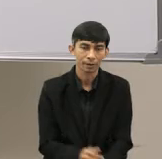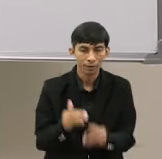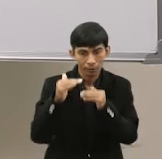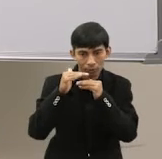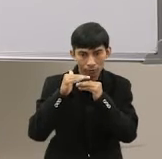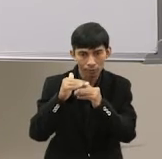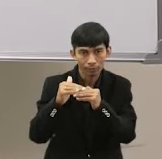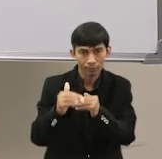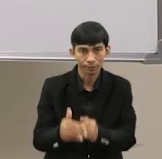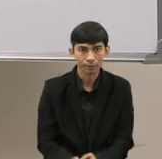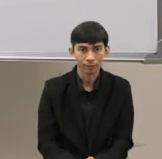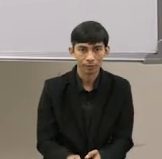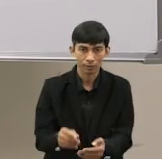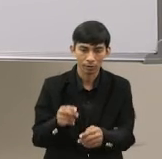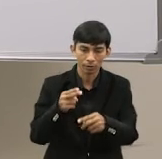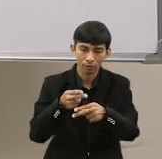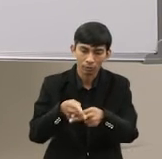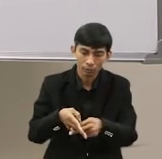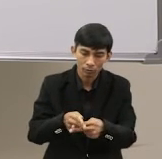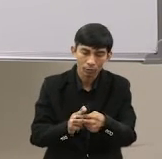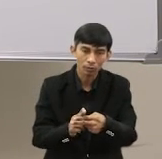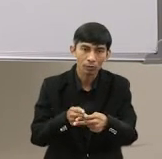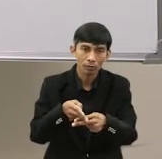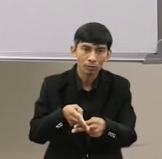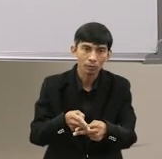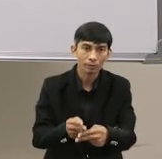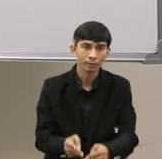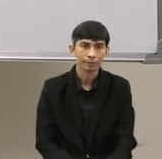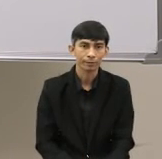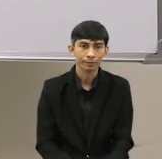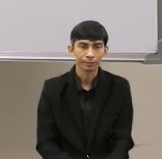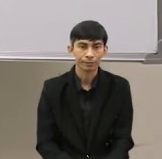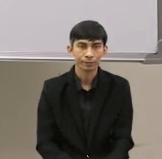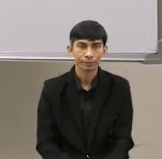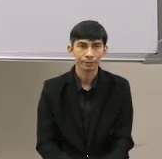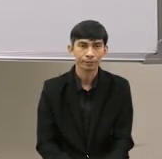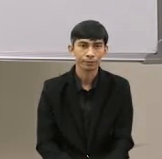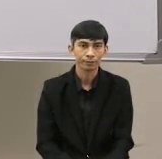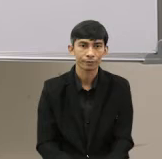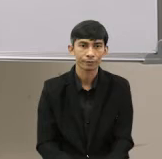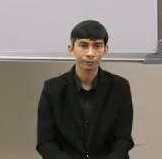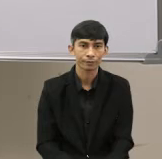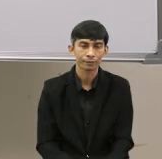rưu mùi có chia tụng nguồn anh là con ai vô mà phở bán